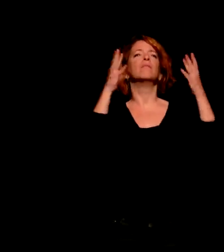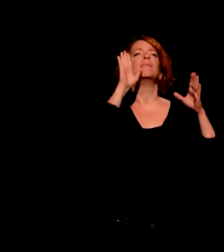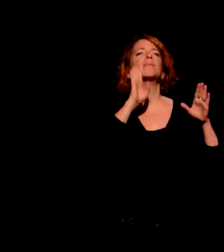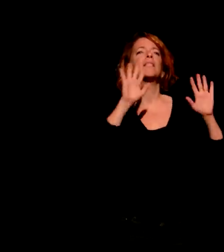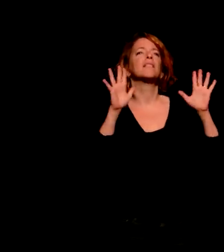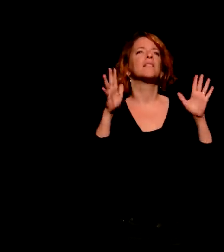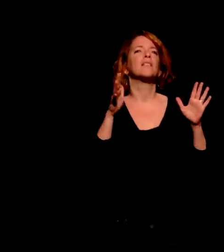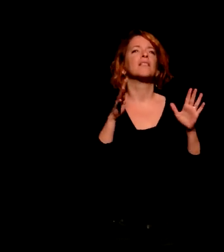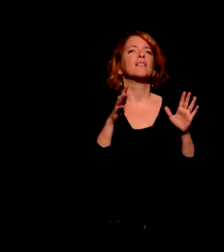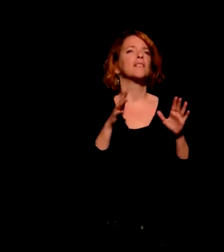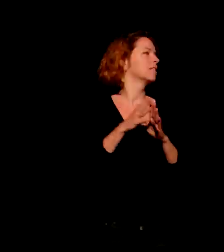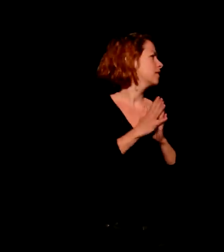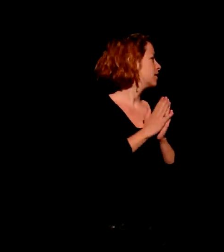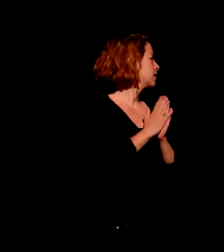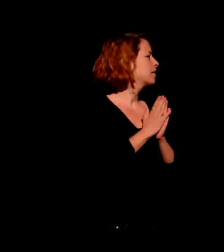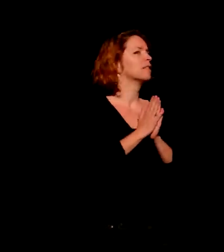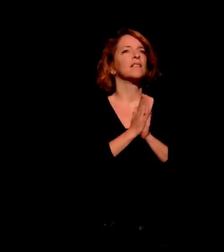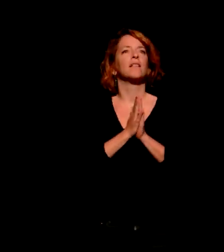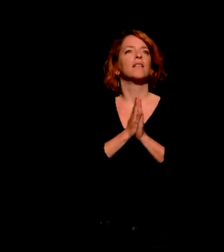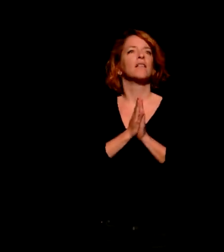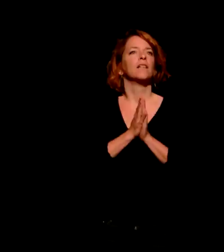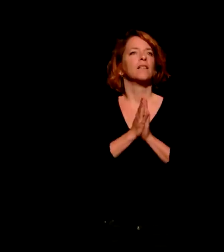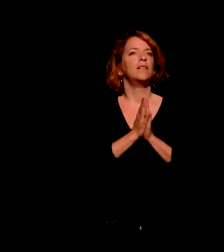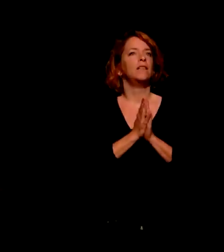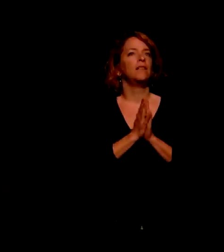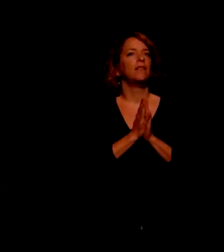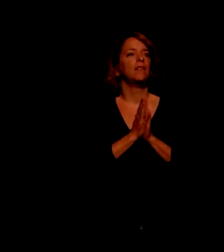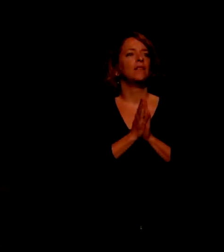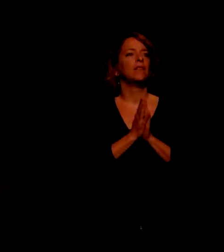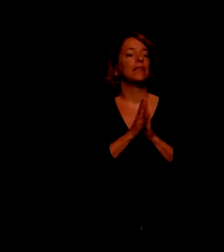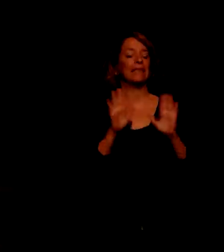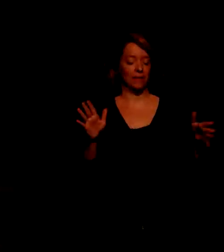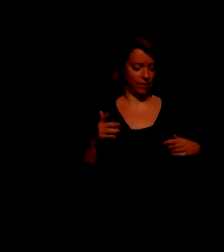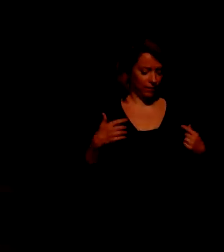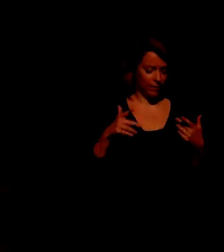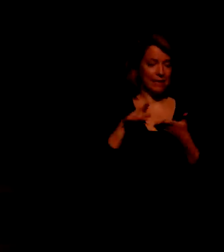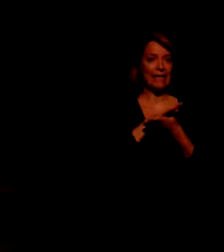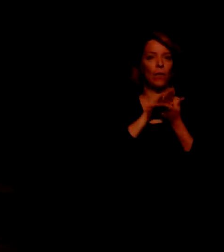chaude, Martin, merci. Non, je l'ai un peu raté, là.